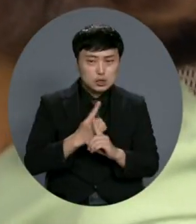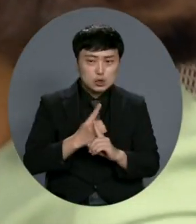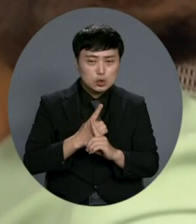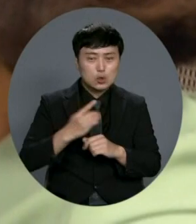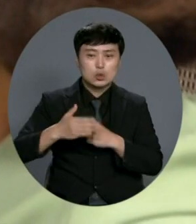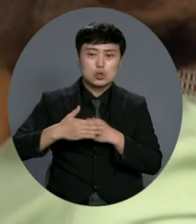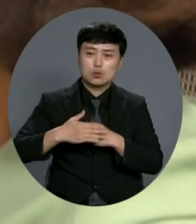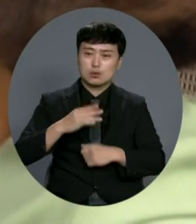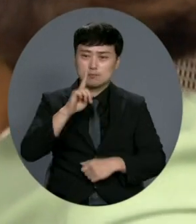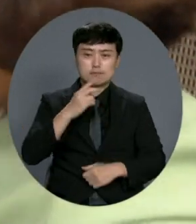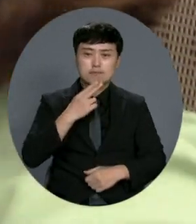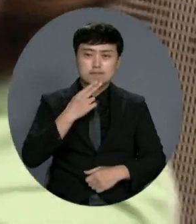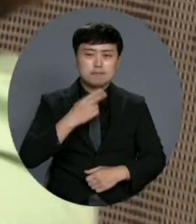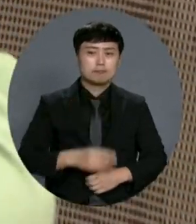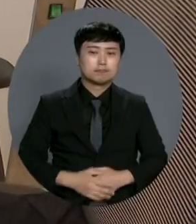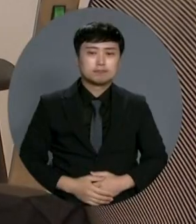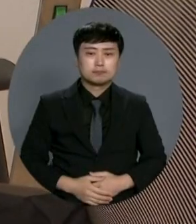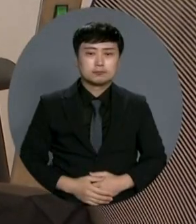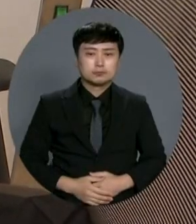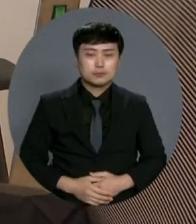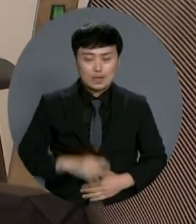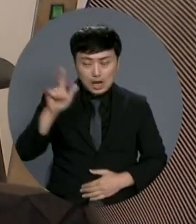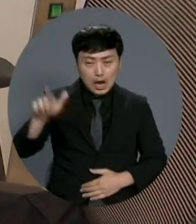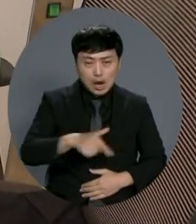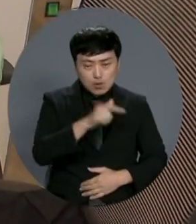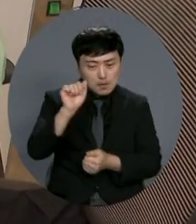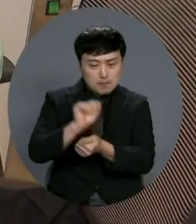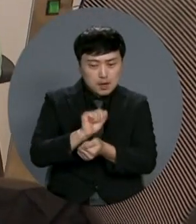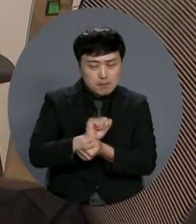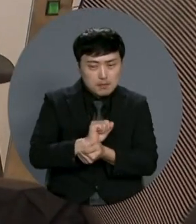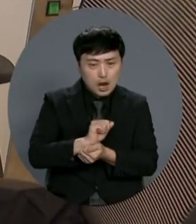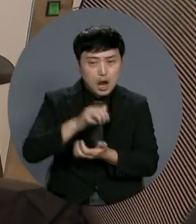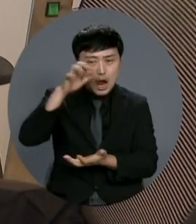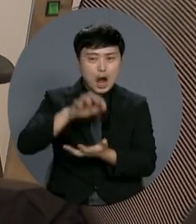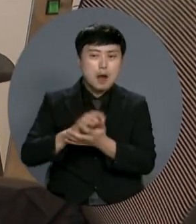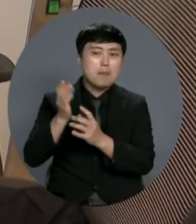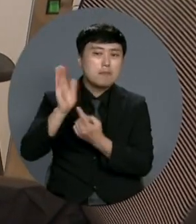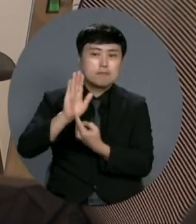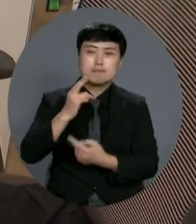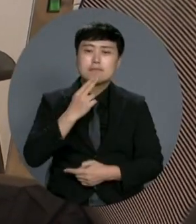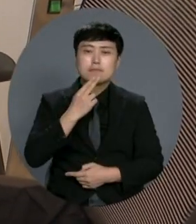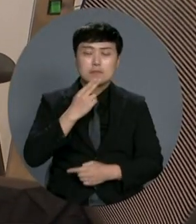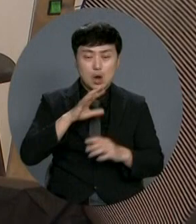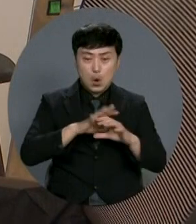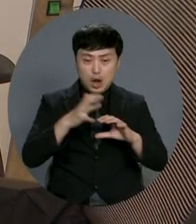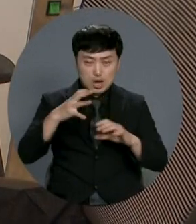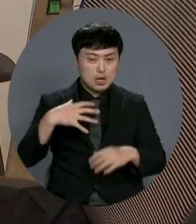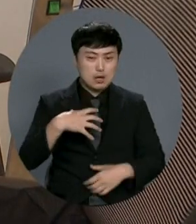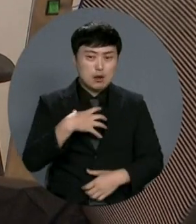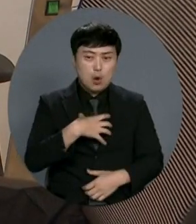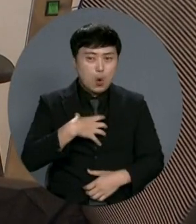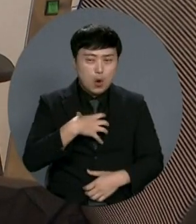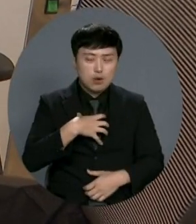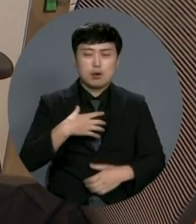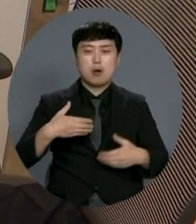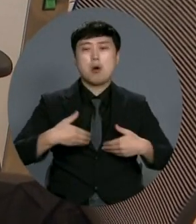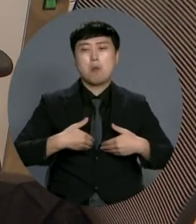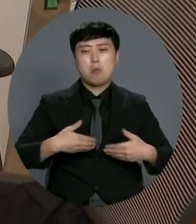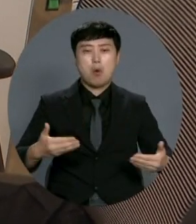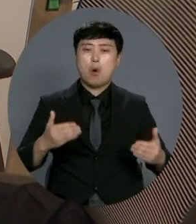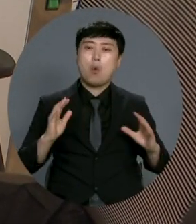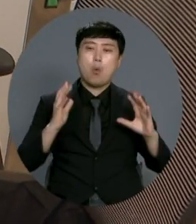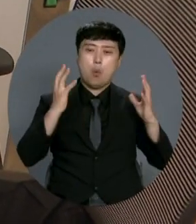없습니다 하루 몇 명이 확진됐는지 집계도 안 합니다 더 이상 코로나를 두려워하지 않아도 되는 것 같아